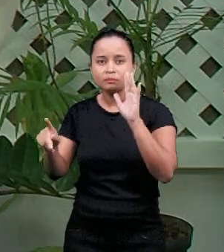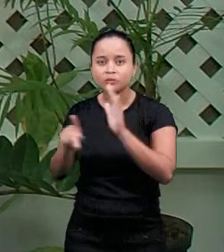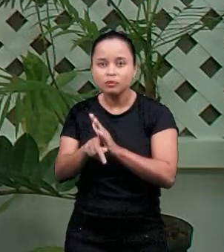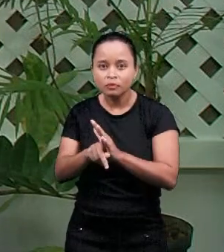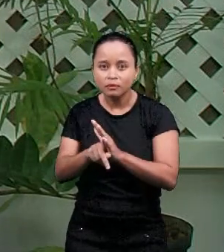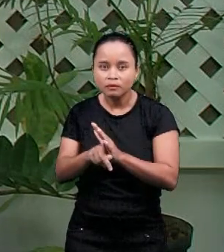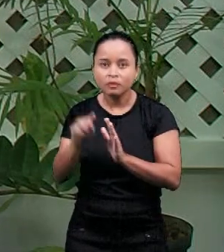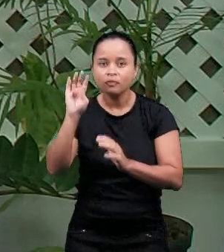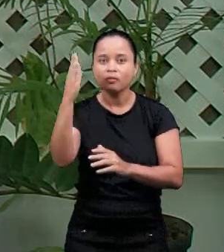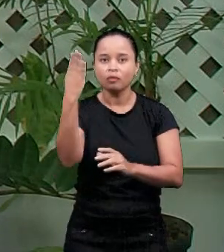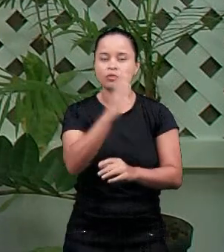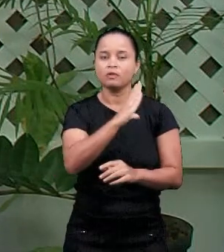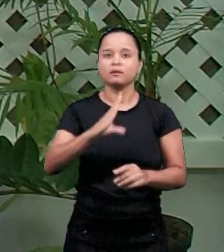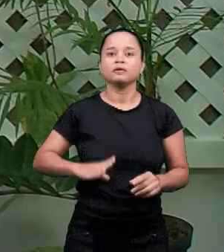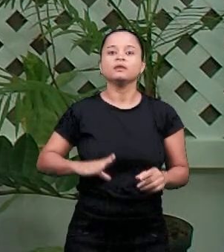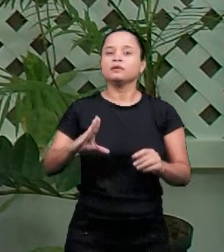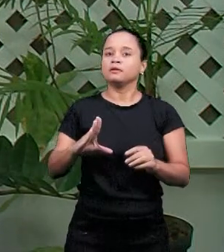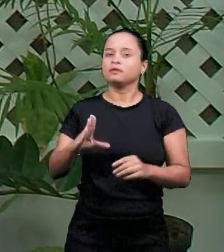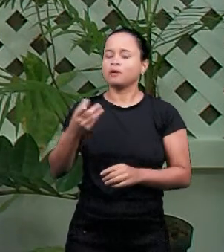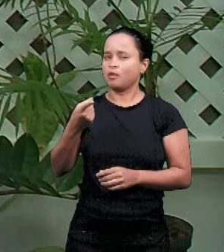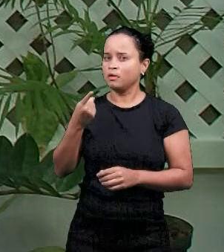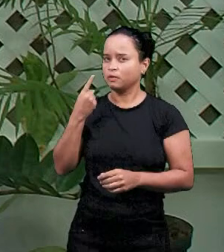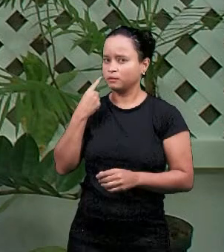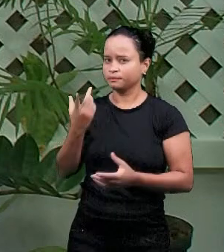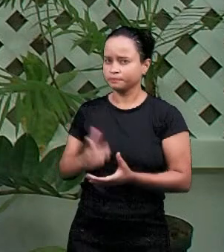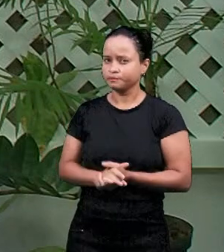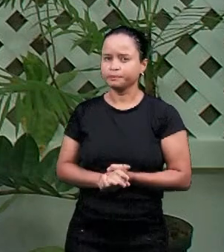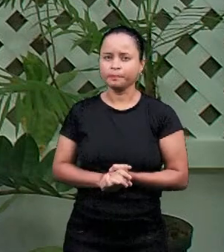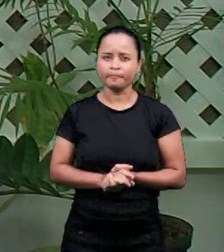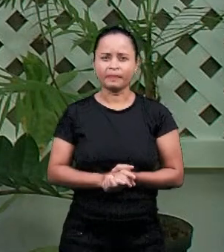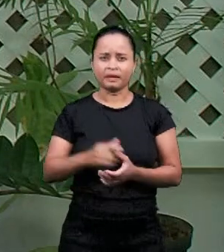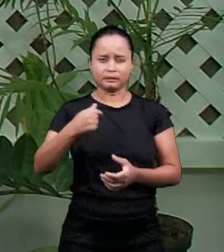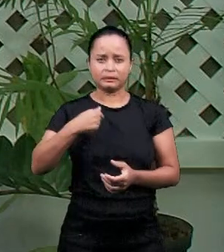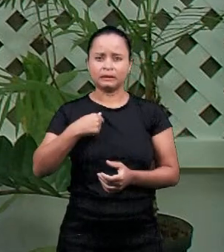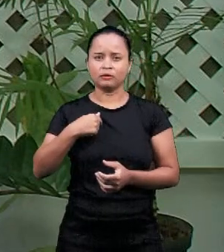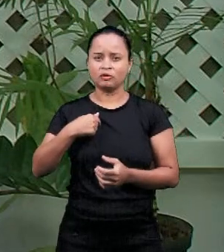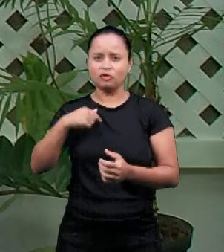lui, il dit, non, c'est H2O, c'est l'eau